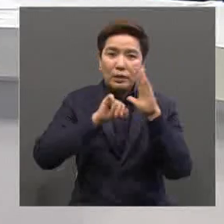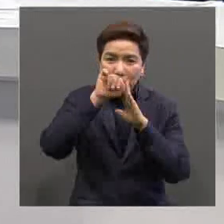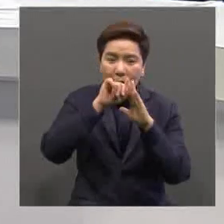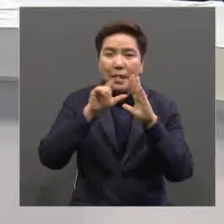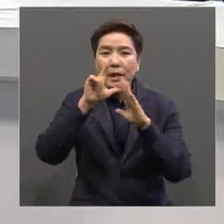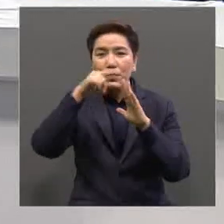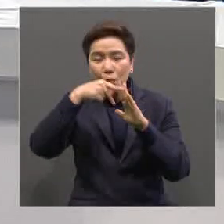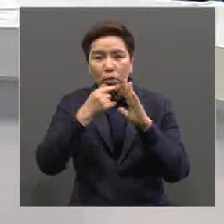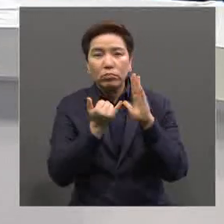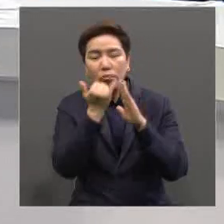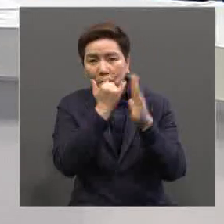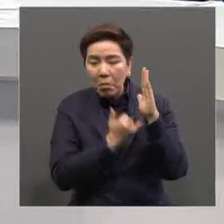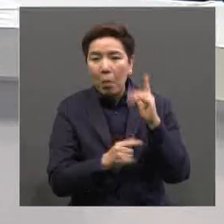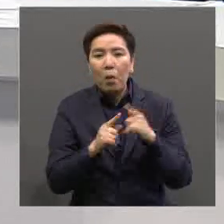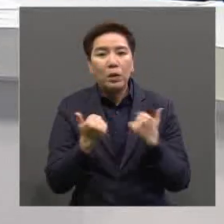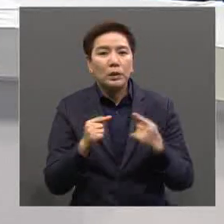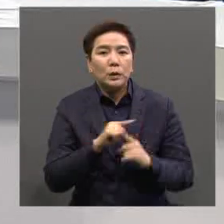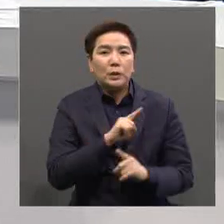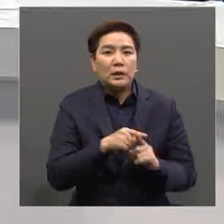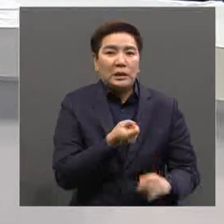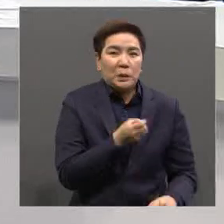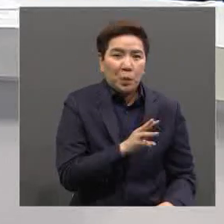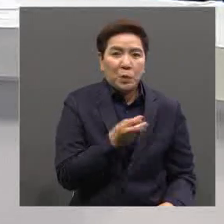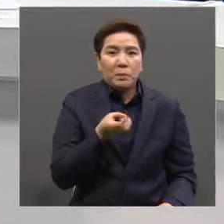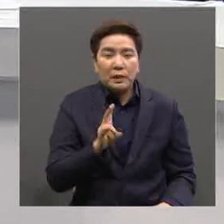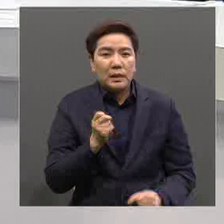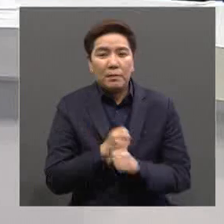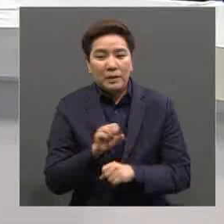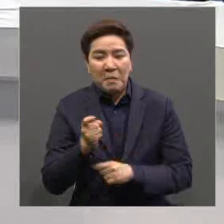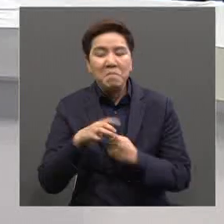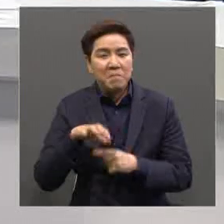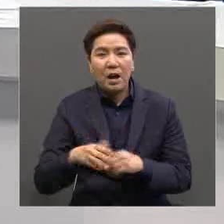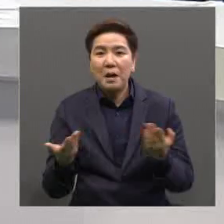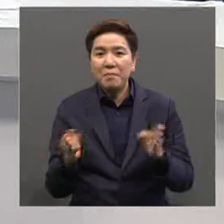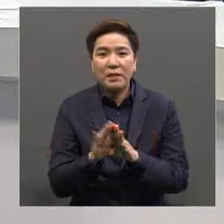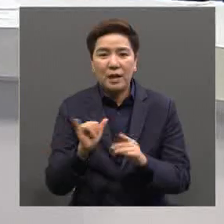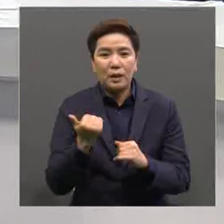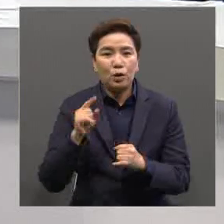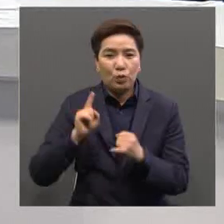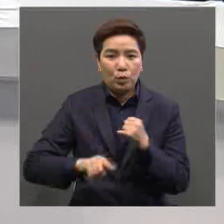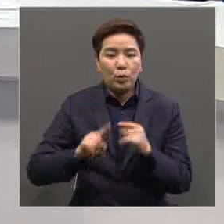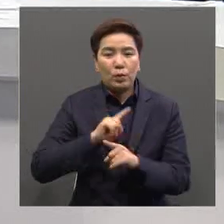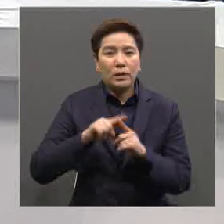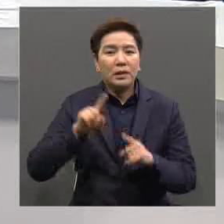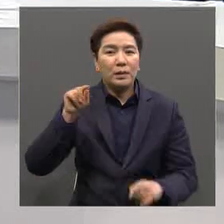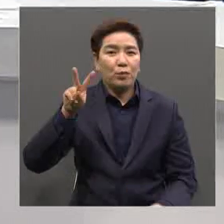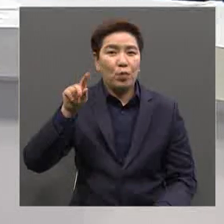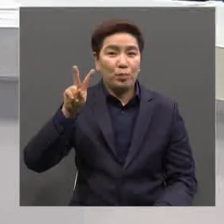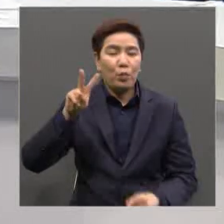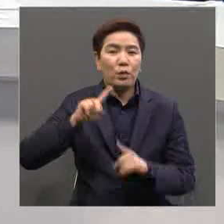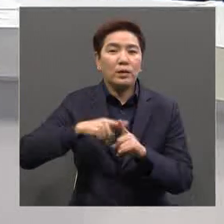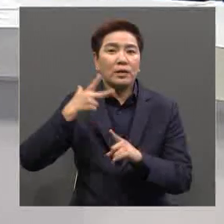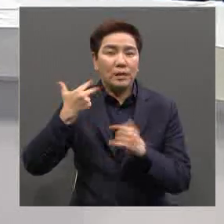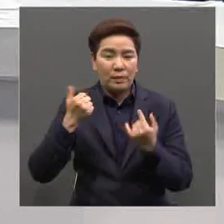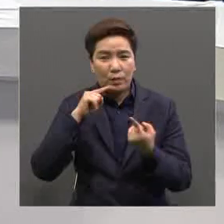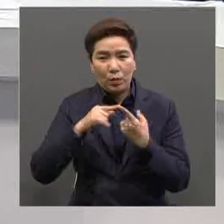พูนค่ะ แสดงว่า16 17จนถึงนี้ยังไม่ยุบสภานะเพราะวันสุดท้ายคือ22มีนาค